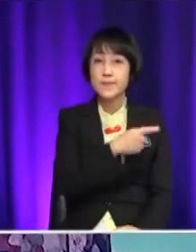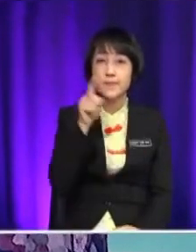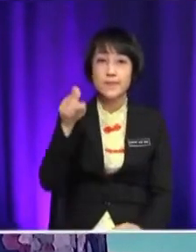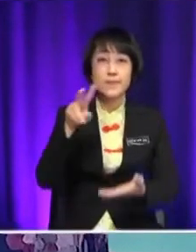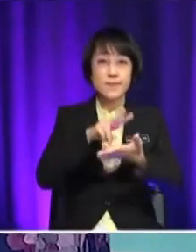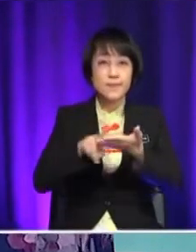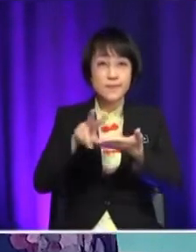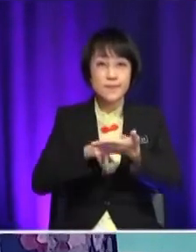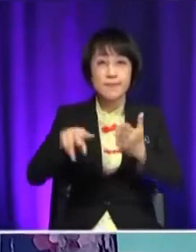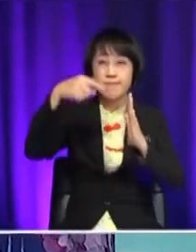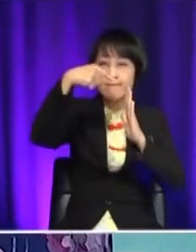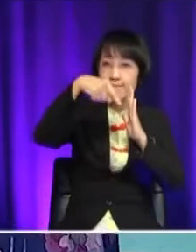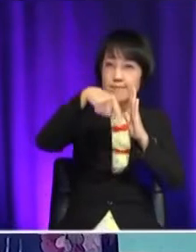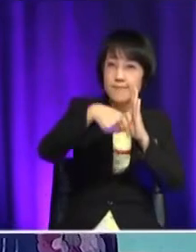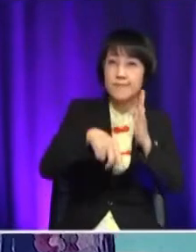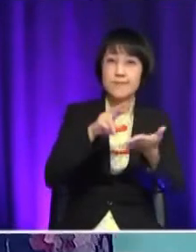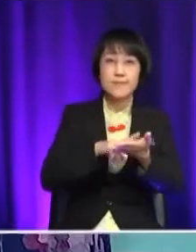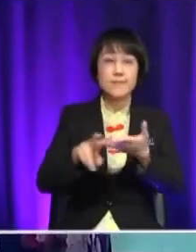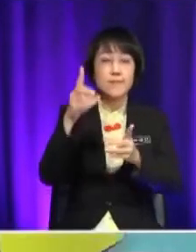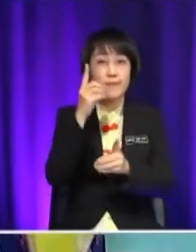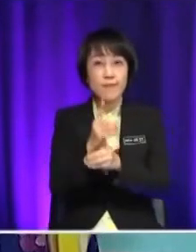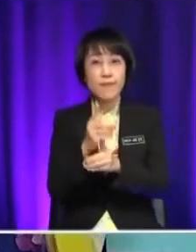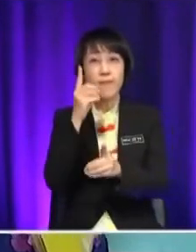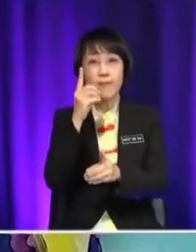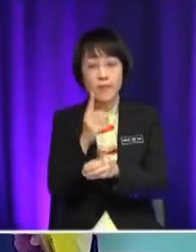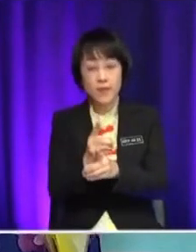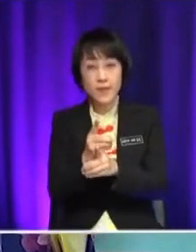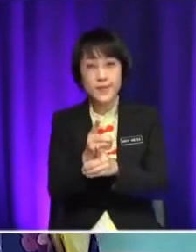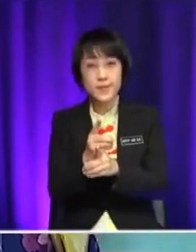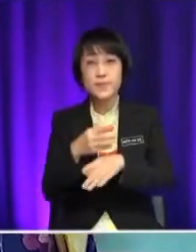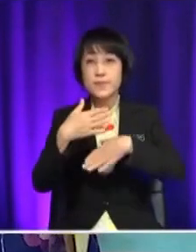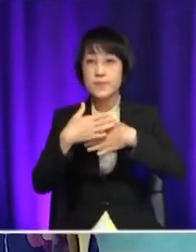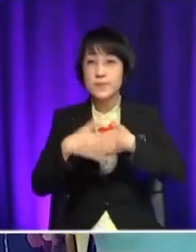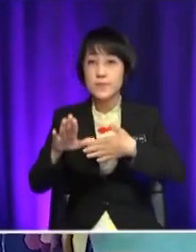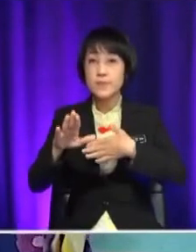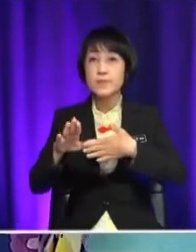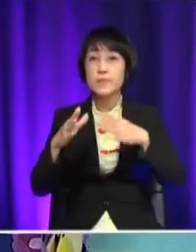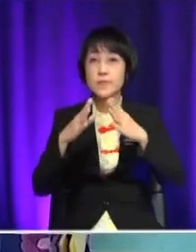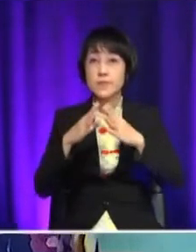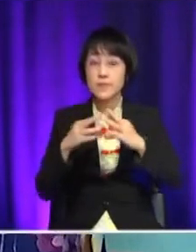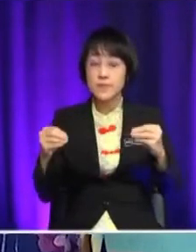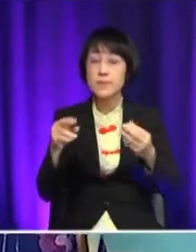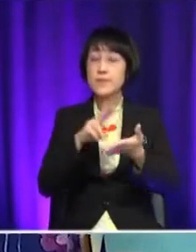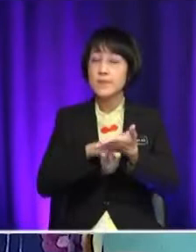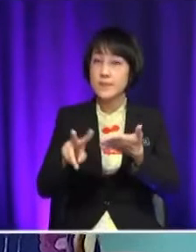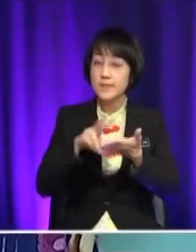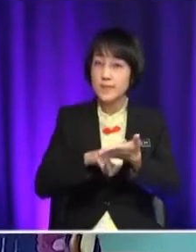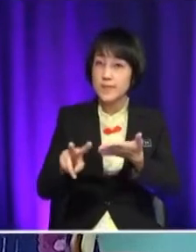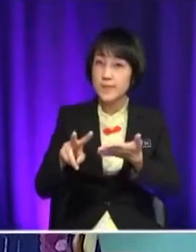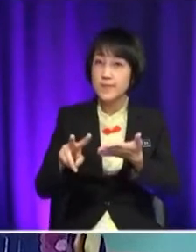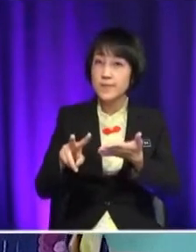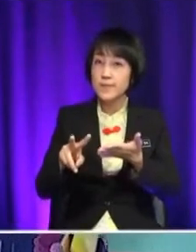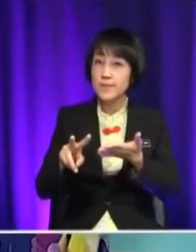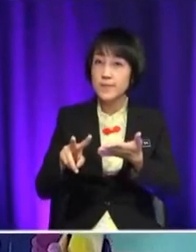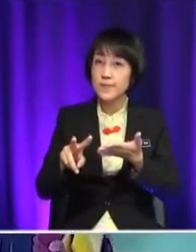teliti. Kena baca dengan teliti. Dan bila kita dah baca dengan teliti Mira, ya, dan murid-murid sekalian, kita